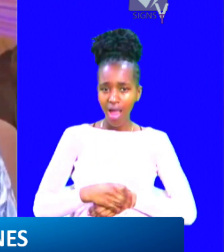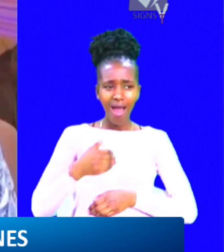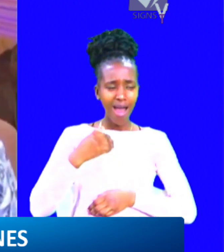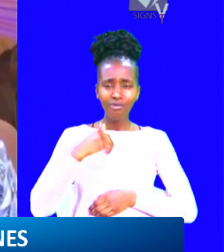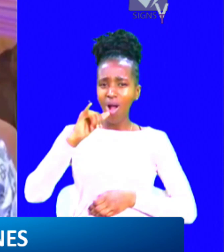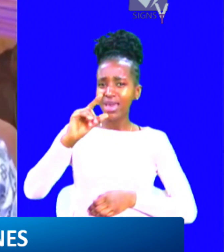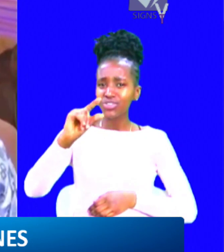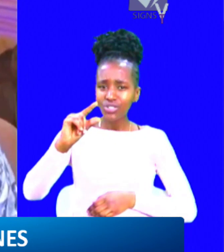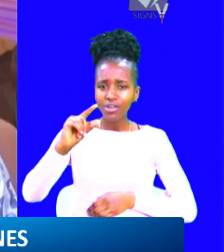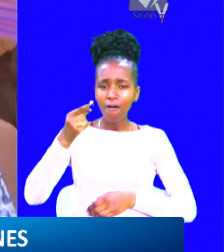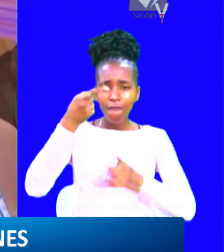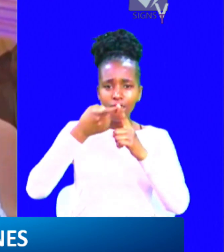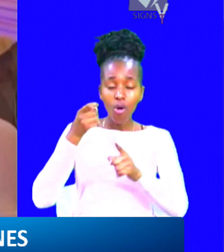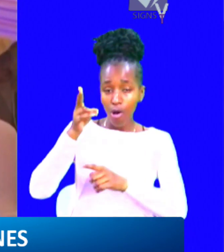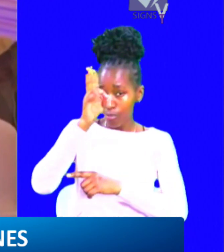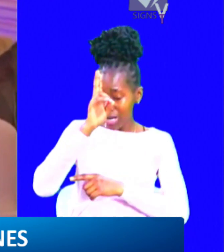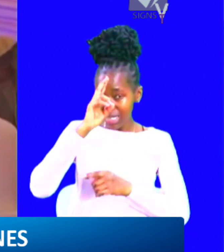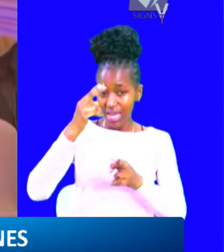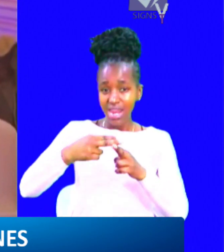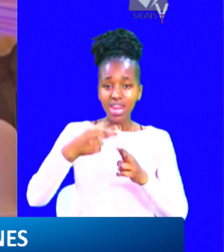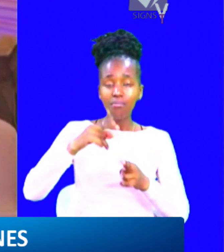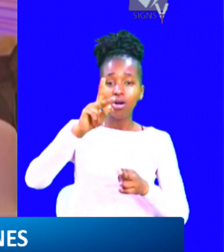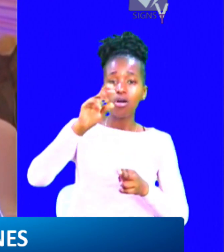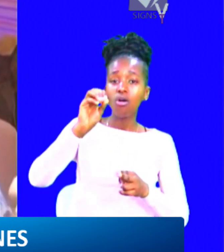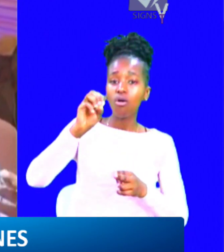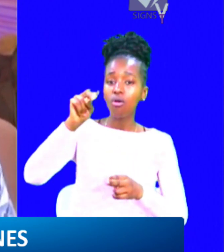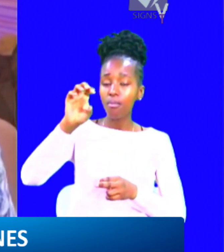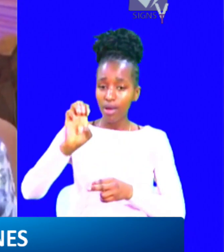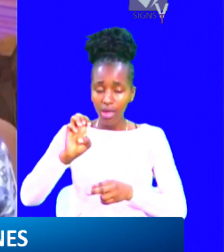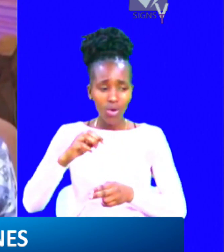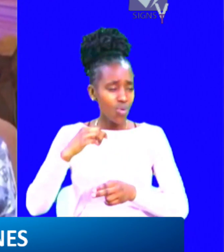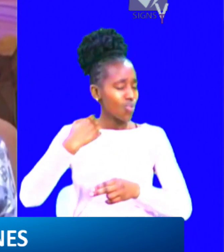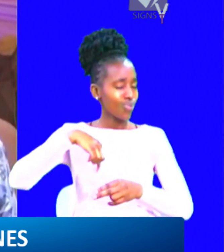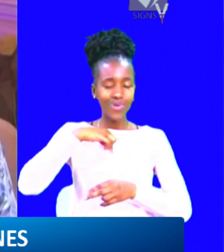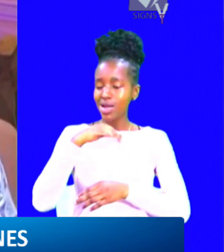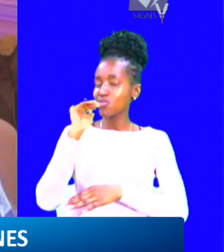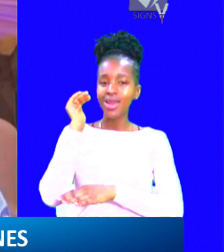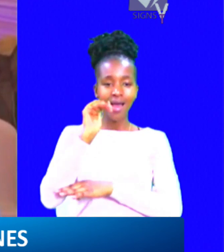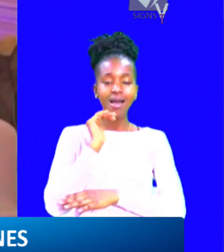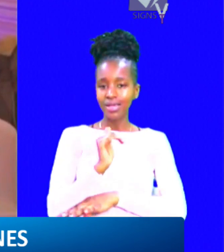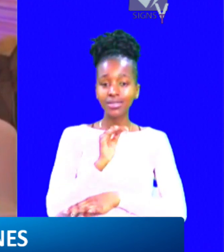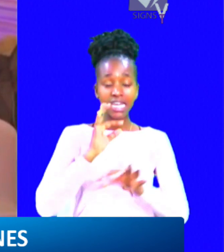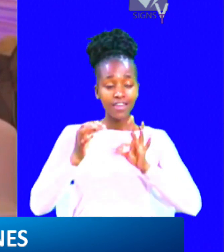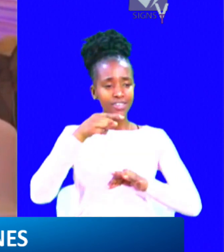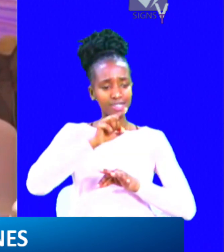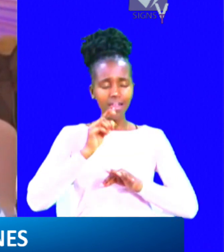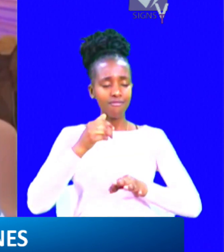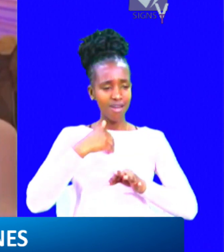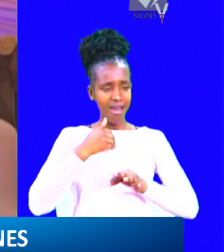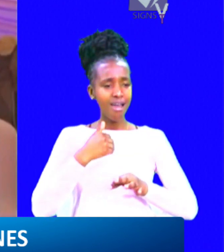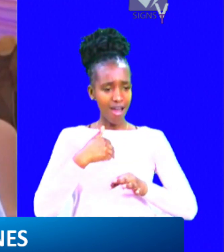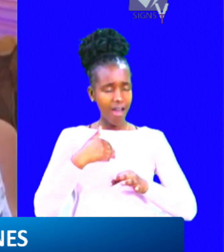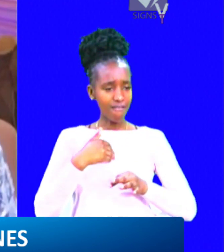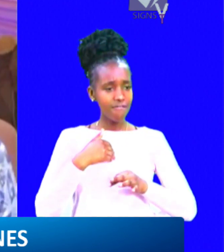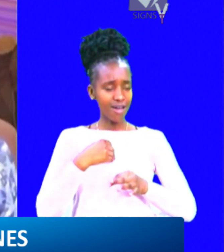Police kwa jina Koome, ambaye we demand if he has a conscience, hata sio